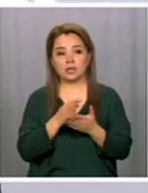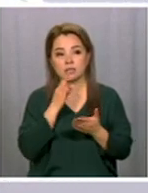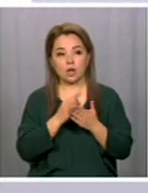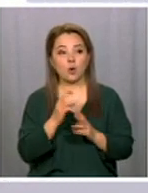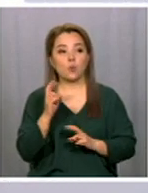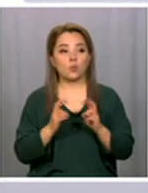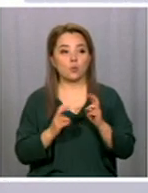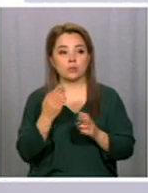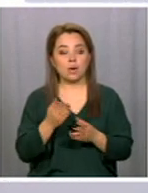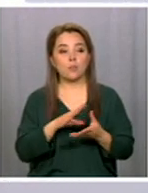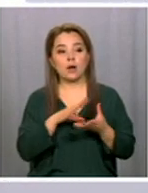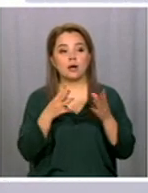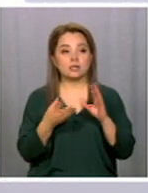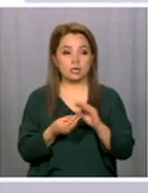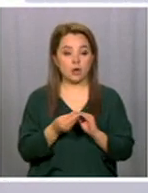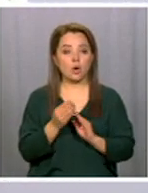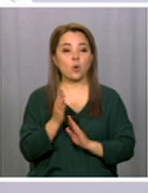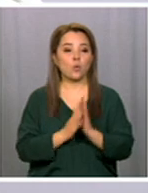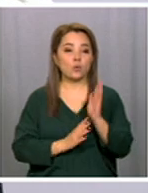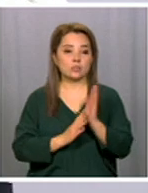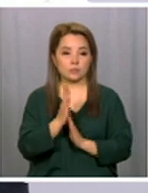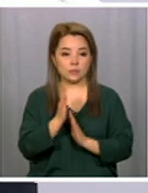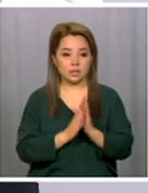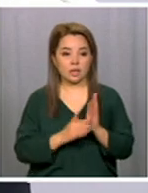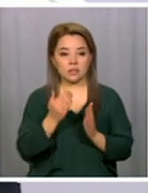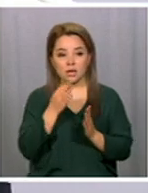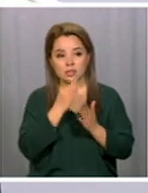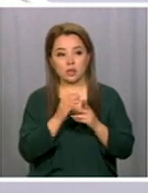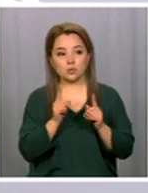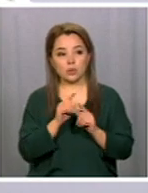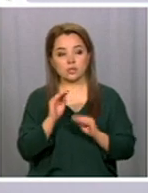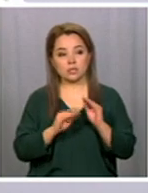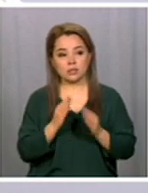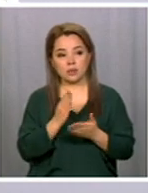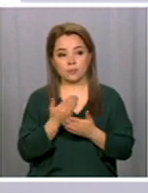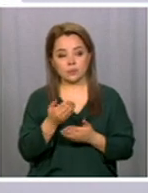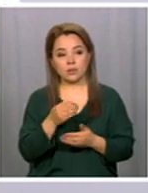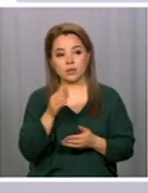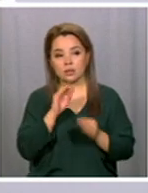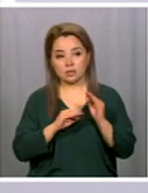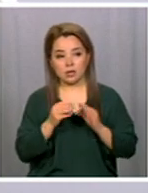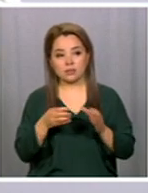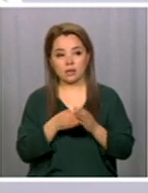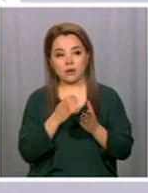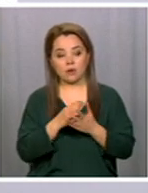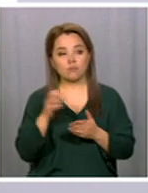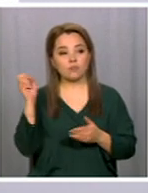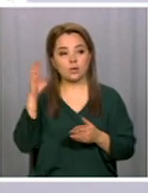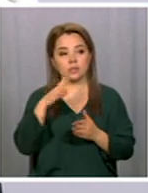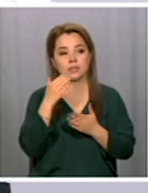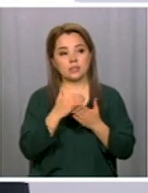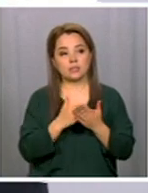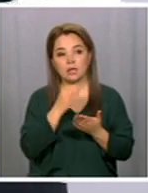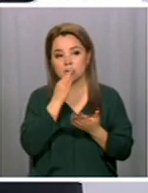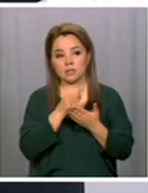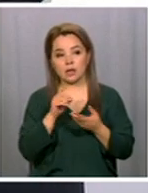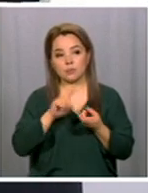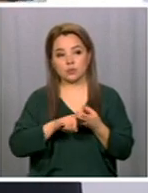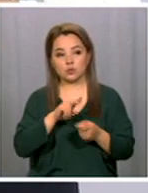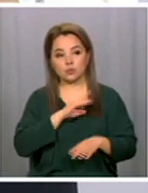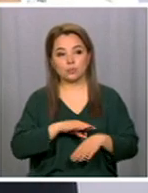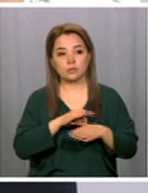Өндірушілерге барлық өсімдіктер жатады. Олар ағзалық зат түзеді фотосинтез процесі арқасында.